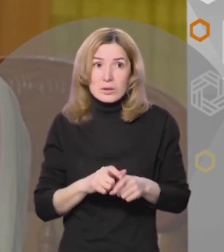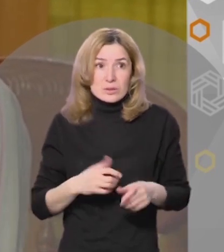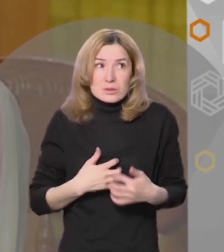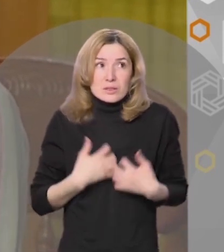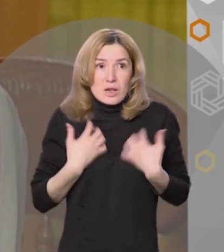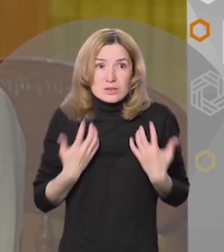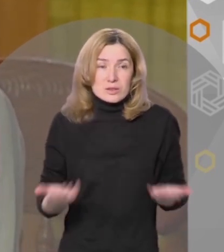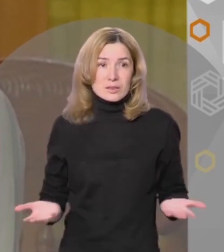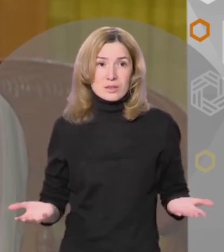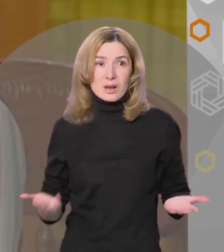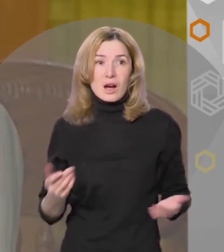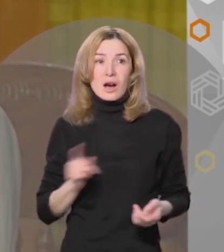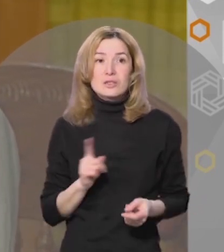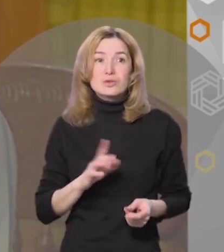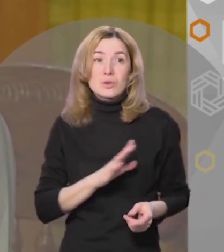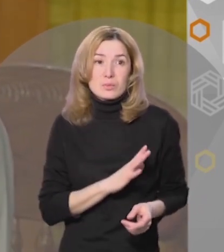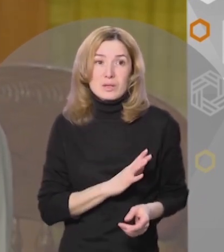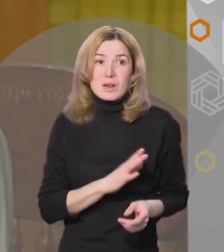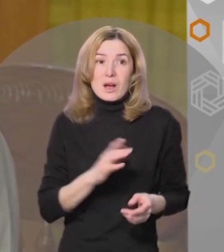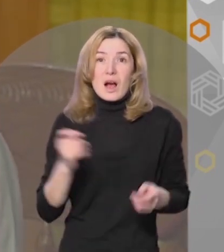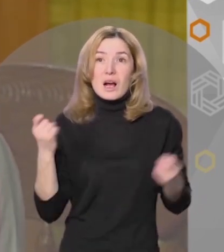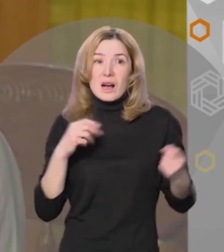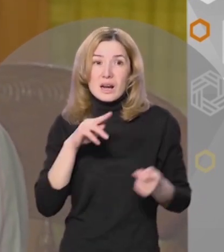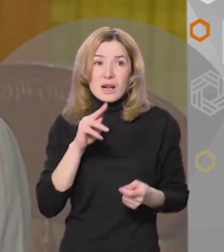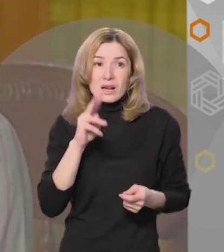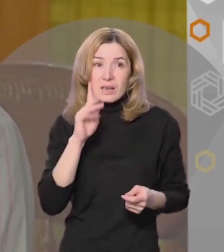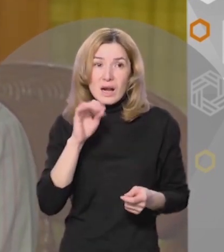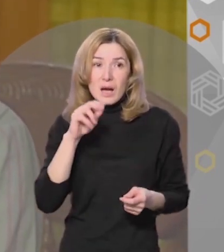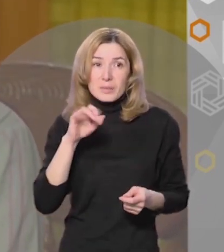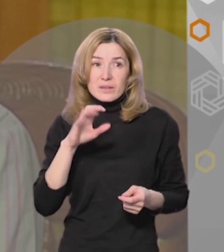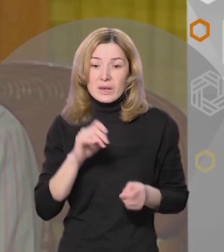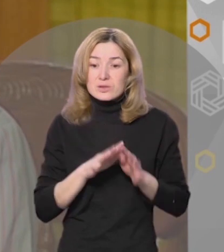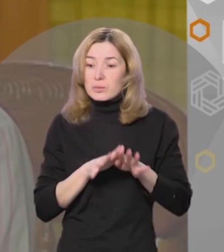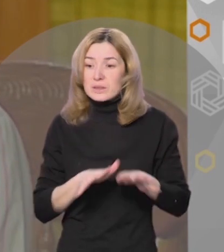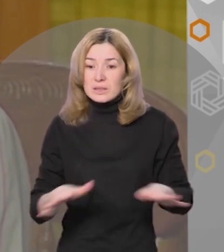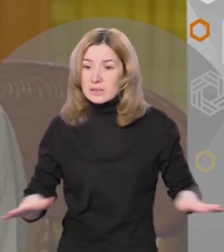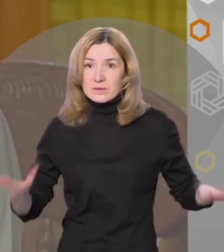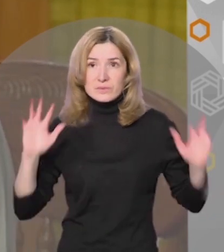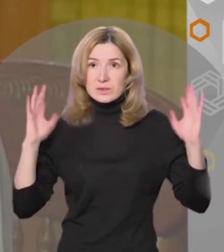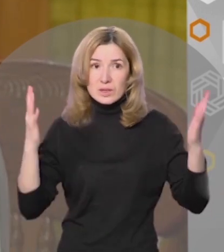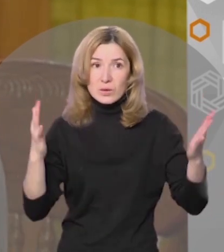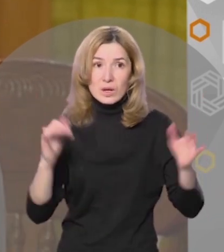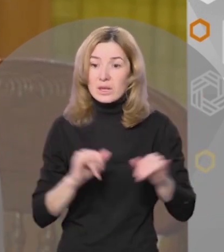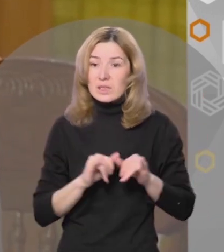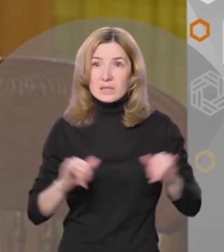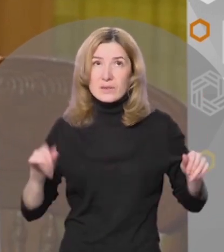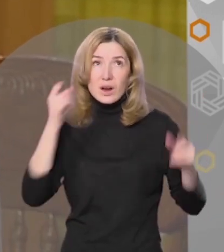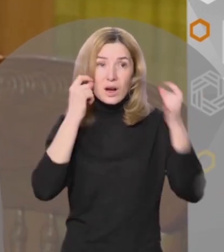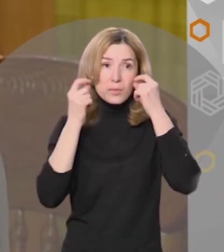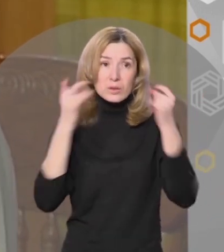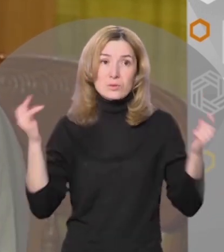сущее наказание. А чтобы крапива и прочие сорняки не разрастались по саду, и в них не разводились